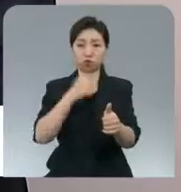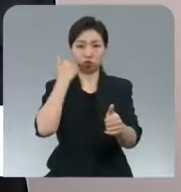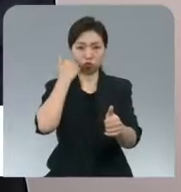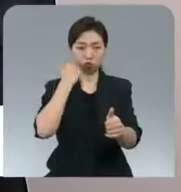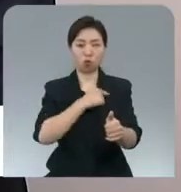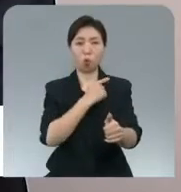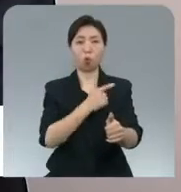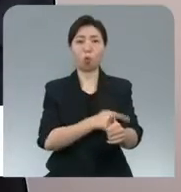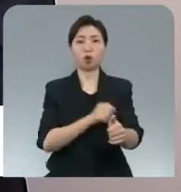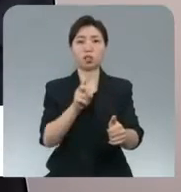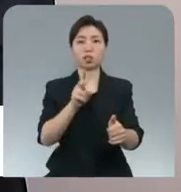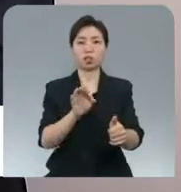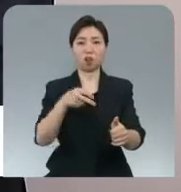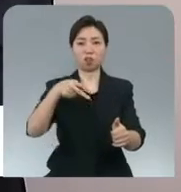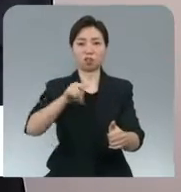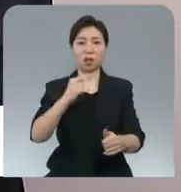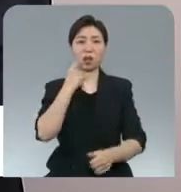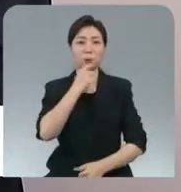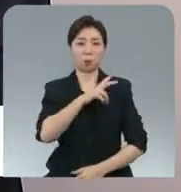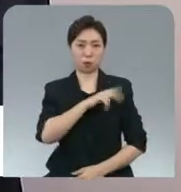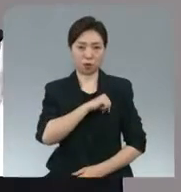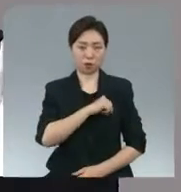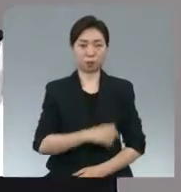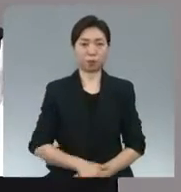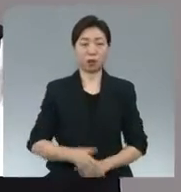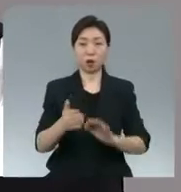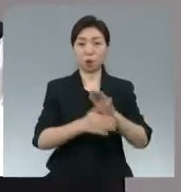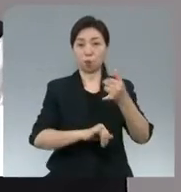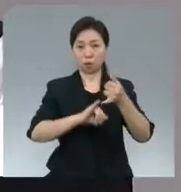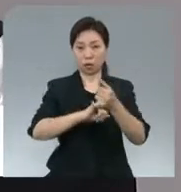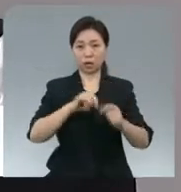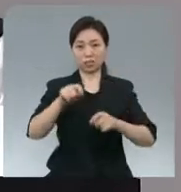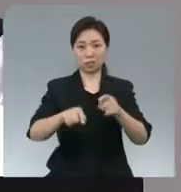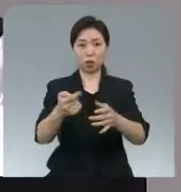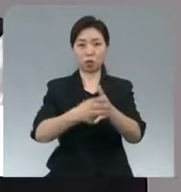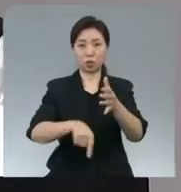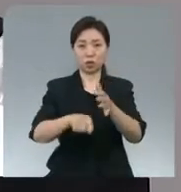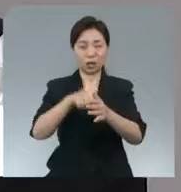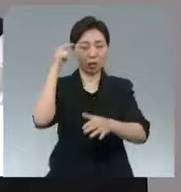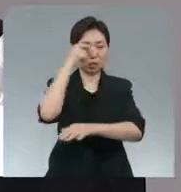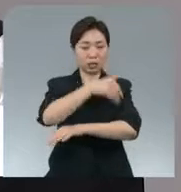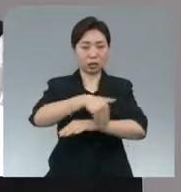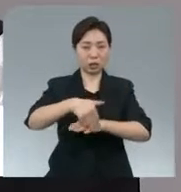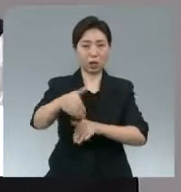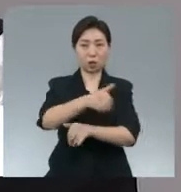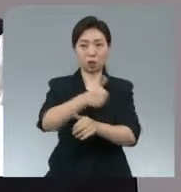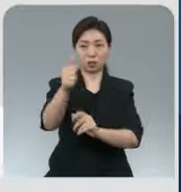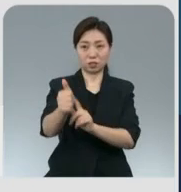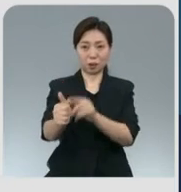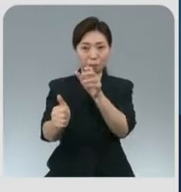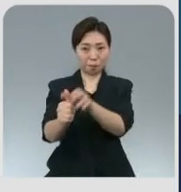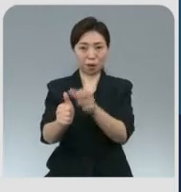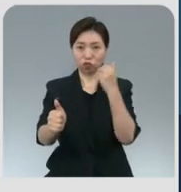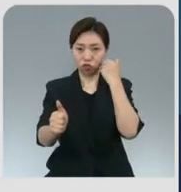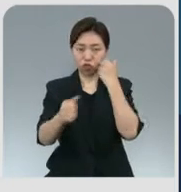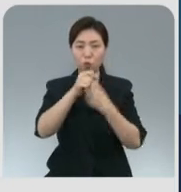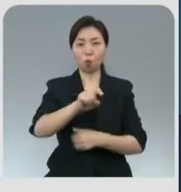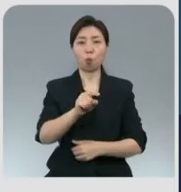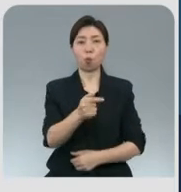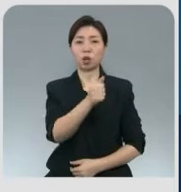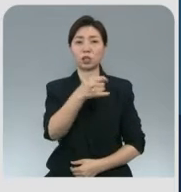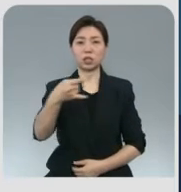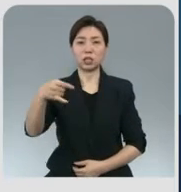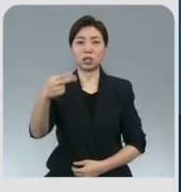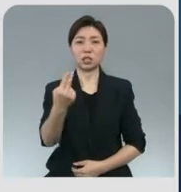leitung des übergangs ausschusses gewählt er halte an für den posten für geeignet zum stellvertretenden leiter wurde der abgeordnete